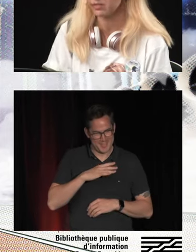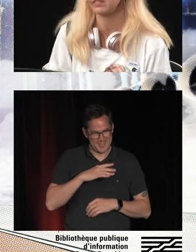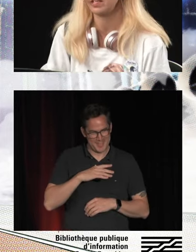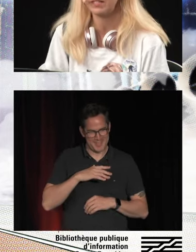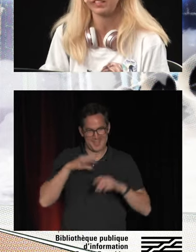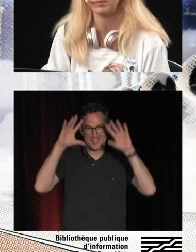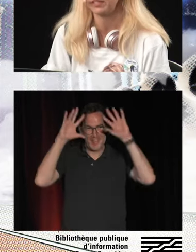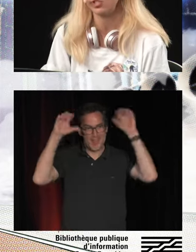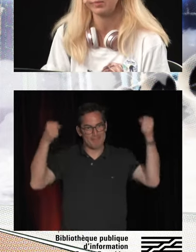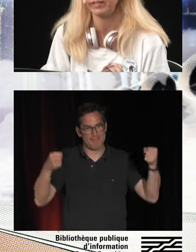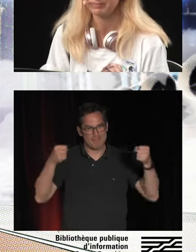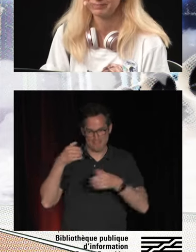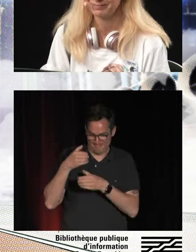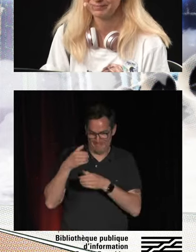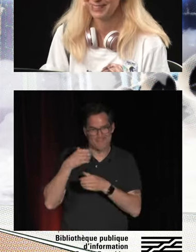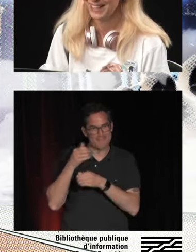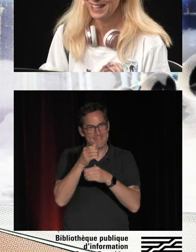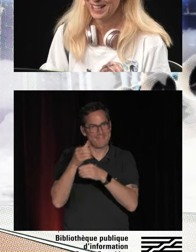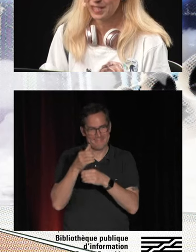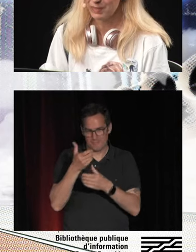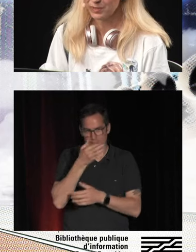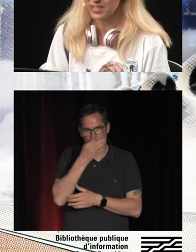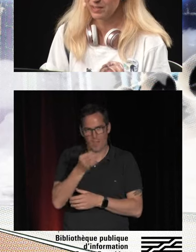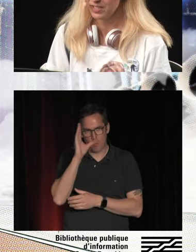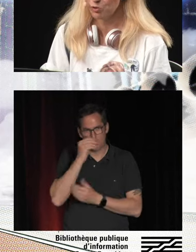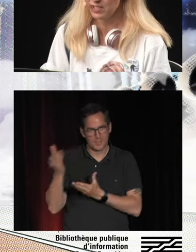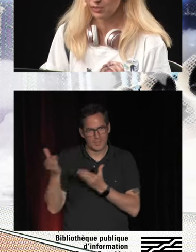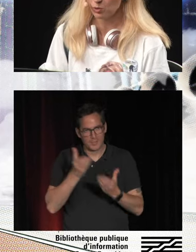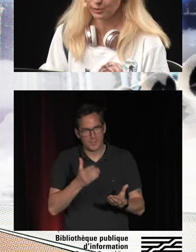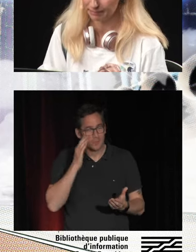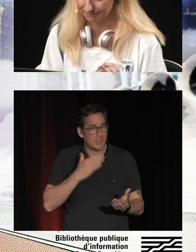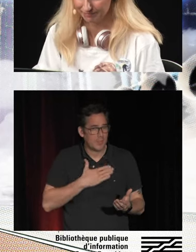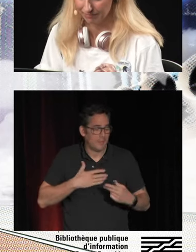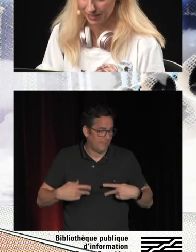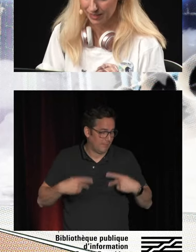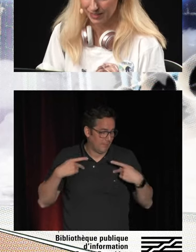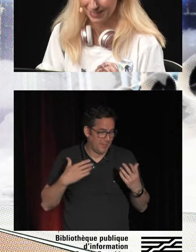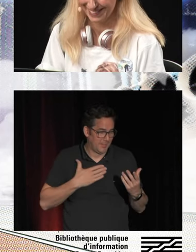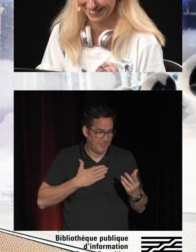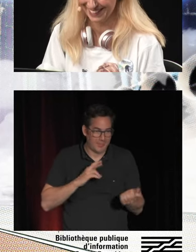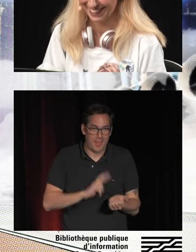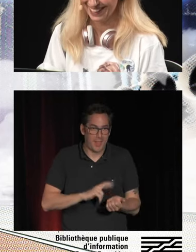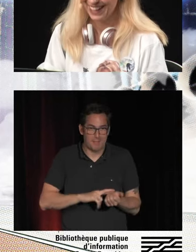flex et la mettre à la caméra, et je l'ai oubliée. Parce que c'est ma vie, j'oublie des trucs.